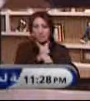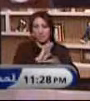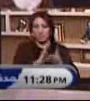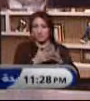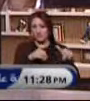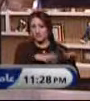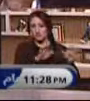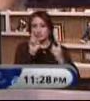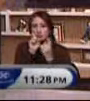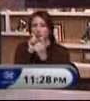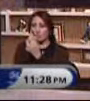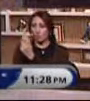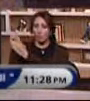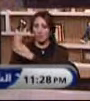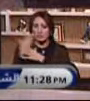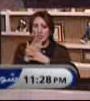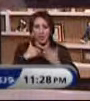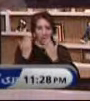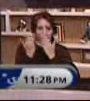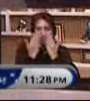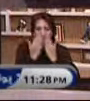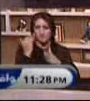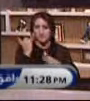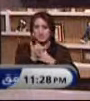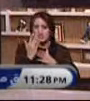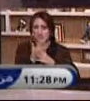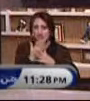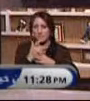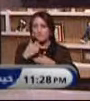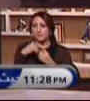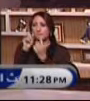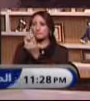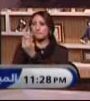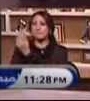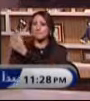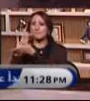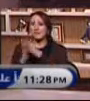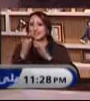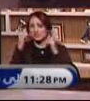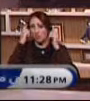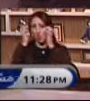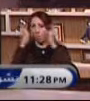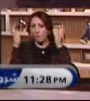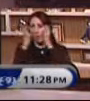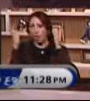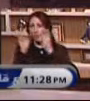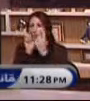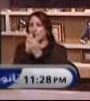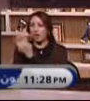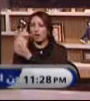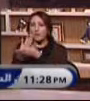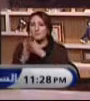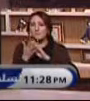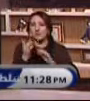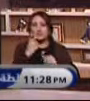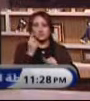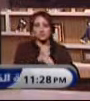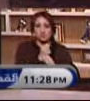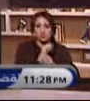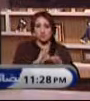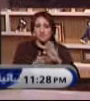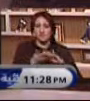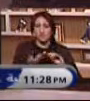او اي نوع من العلوم. تعلم العلم عشان ايه؟ من تعلم العلم ليجادل به العلماء ويماري به السفهاء ما